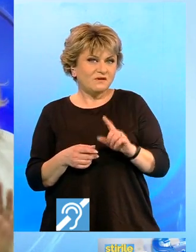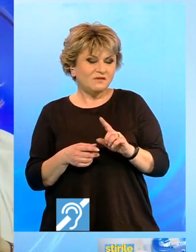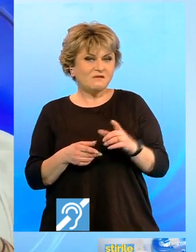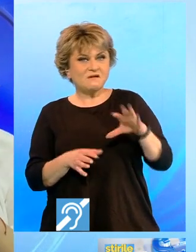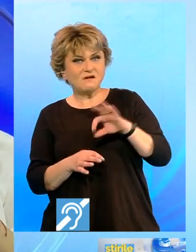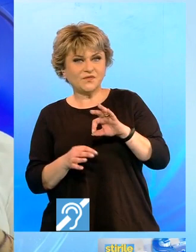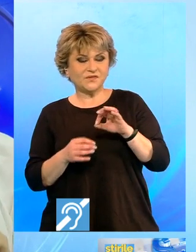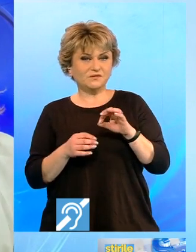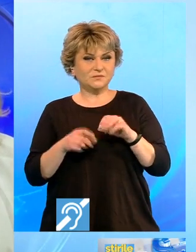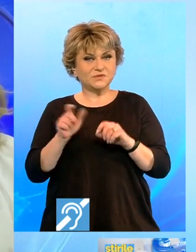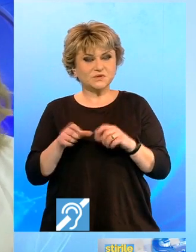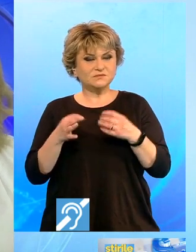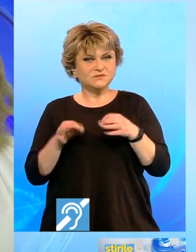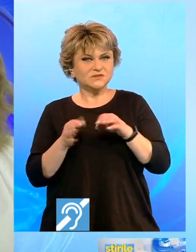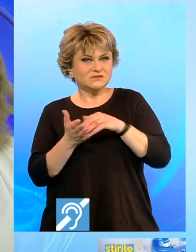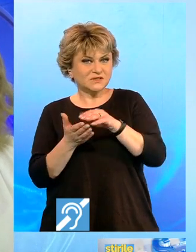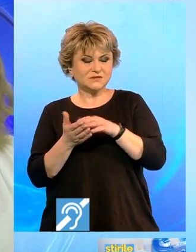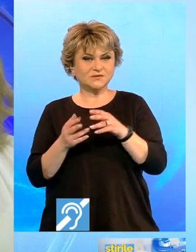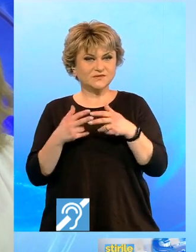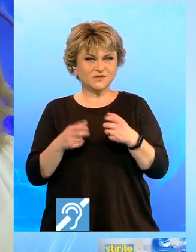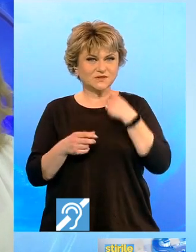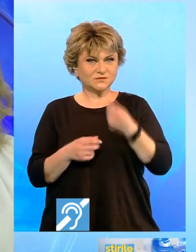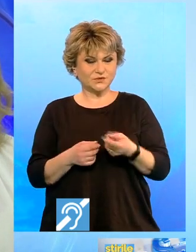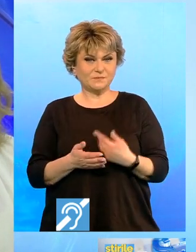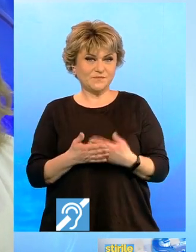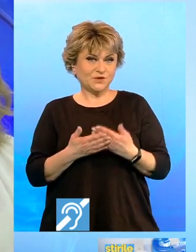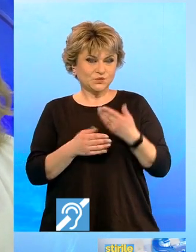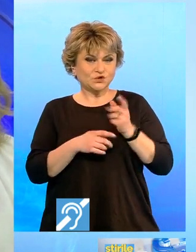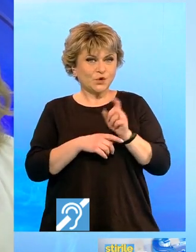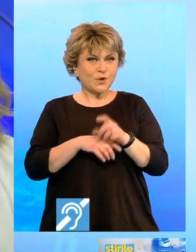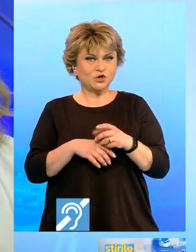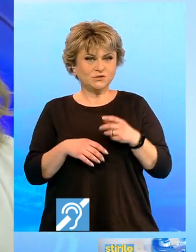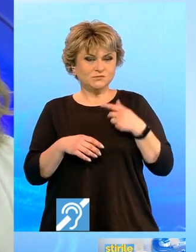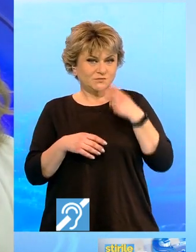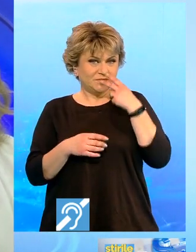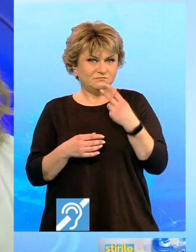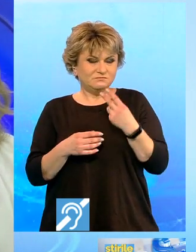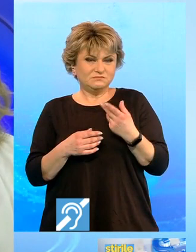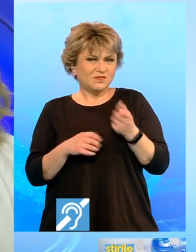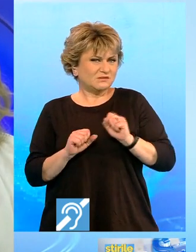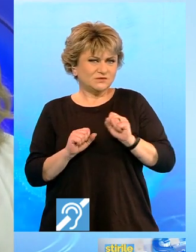persoană e posibil să cheltuiască și fără să le spună. Pentru scorpioni, tensiuni privind